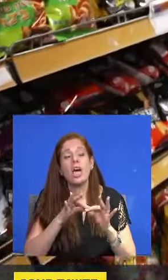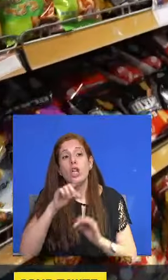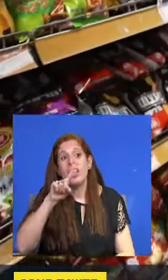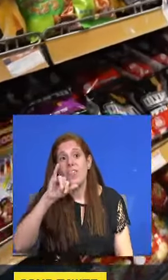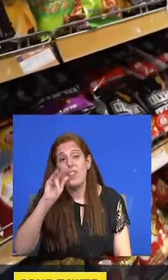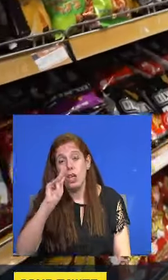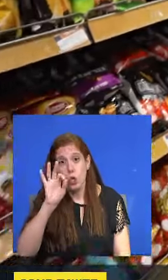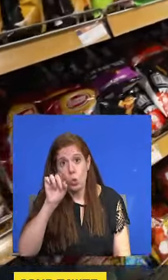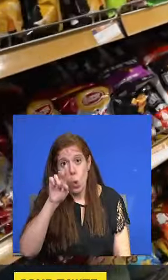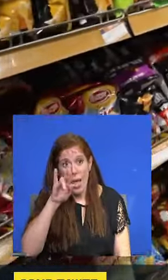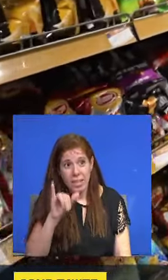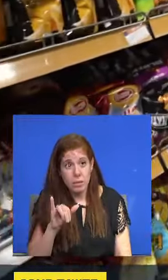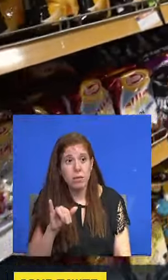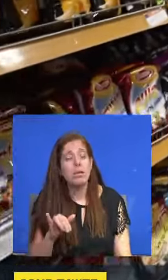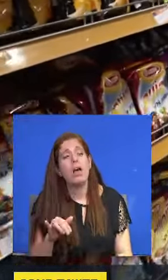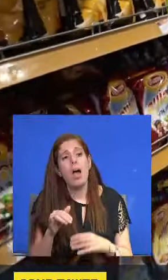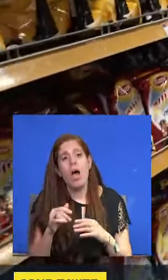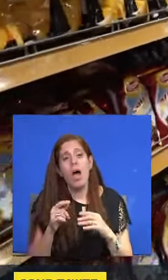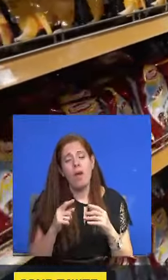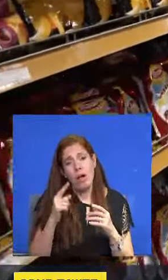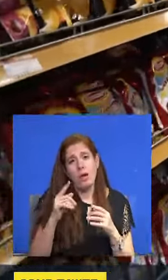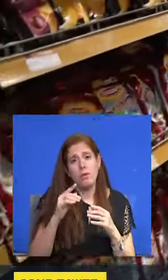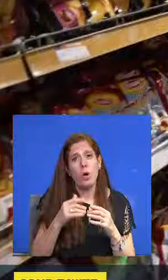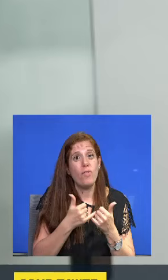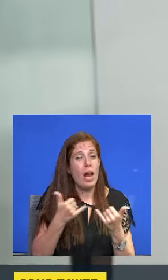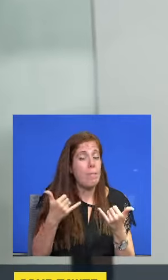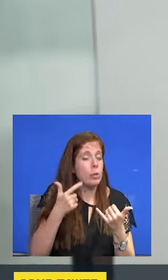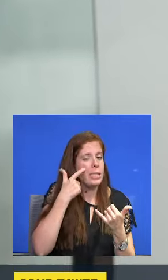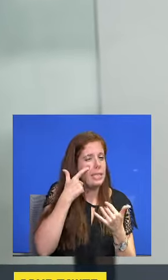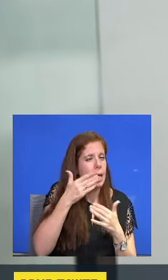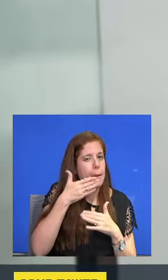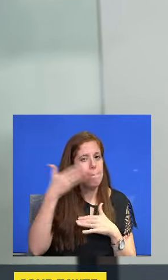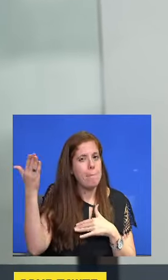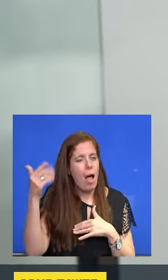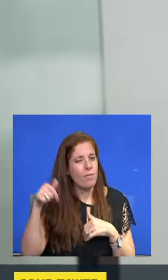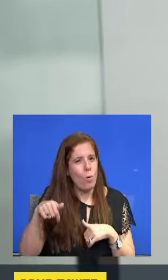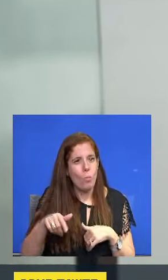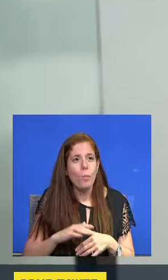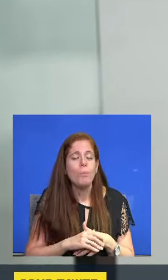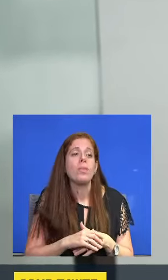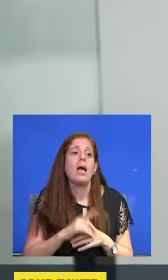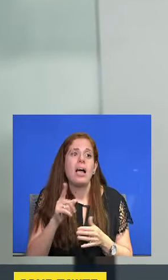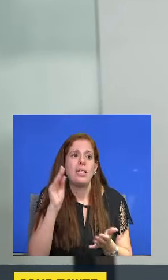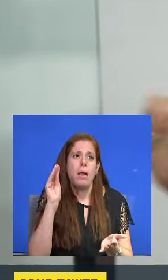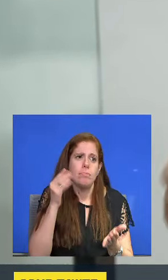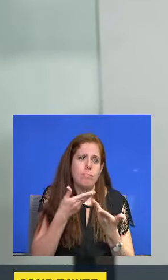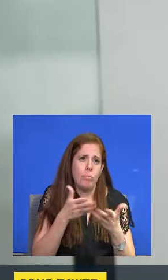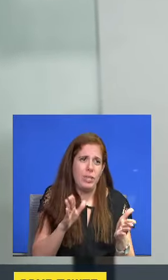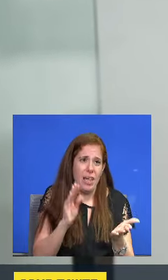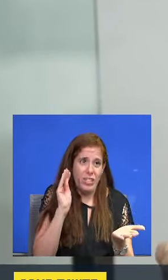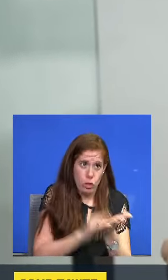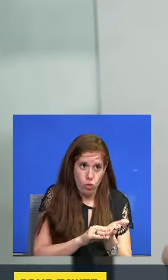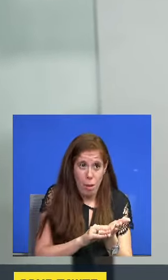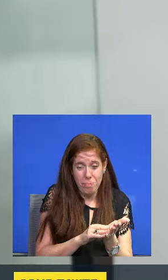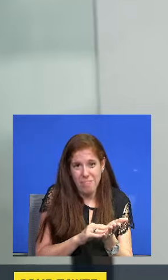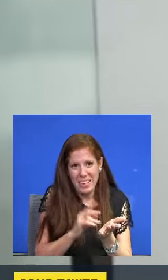ההתפתחות בכלל צופים מערבה מכאן. אם אתה פותח אתר אינטרנטי ונרשם לגוגל אנליטיקס, כי זה must have כדי